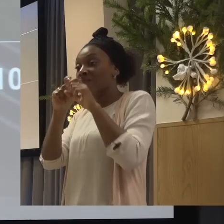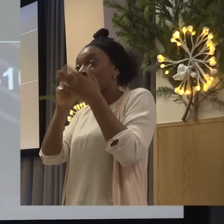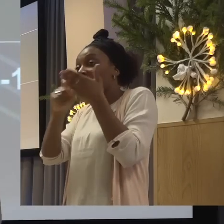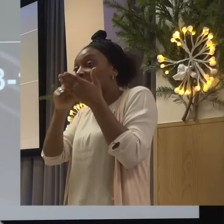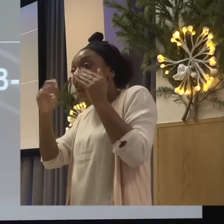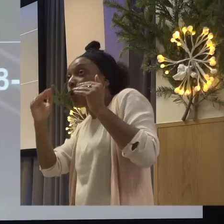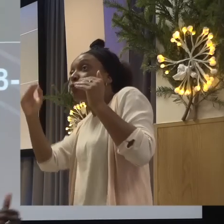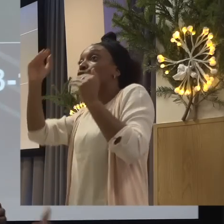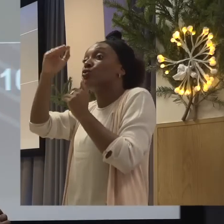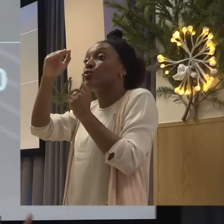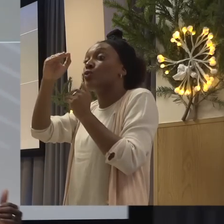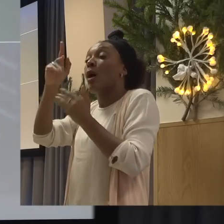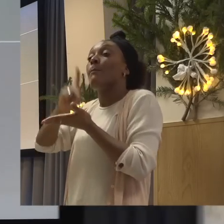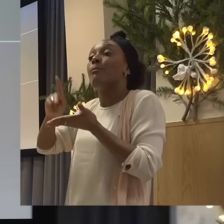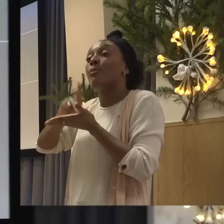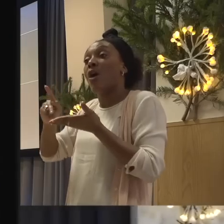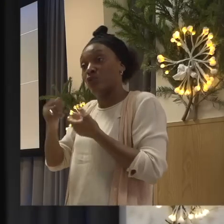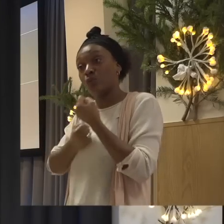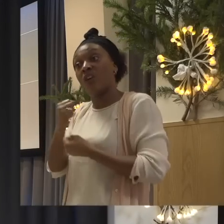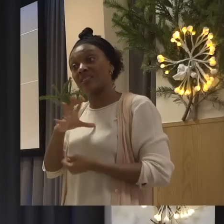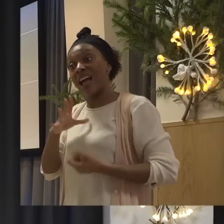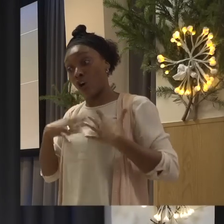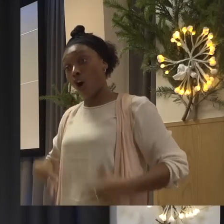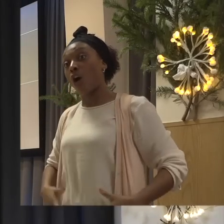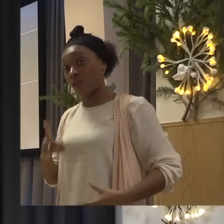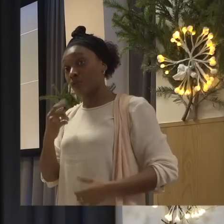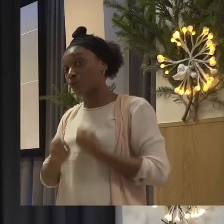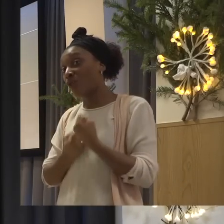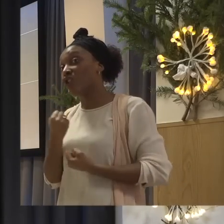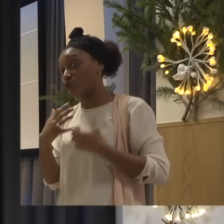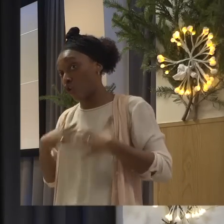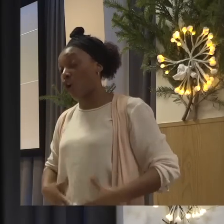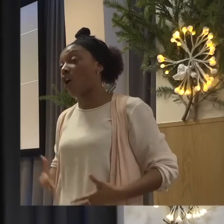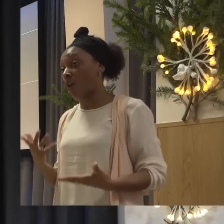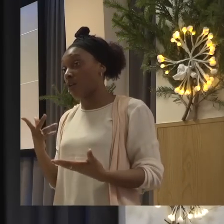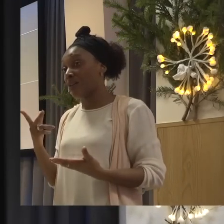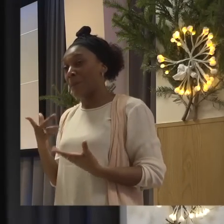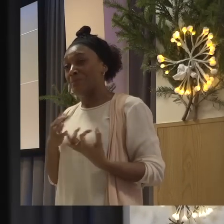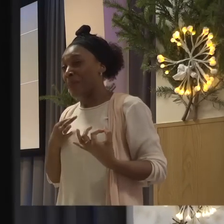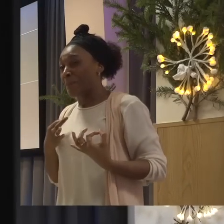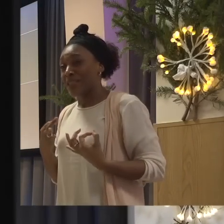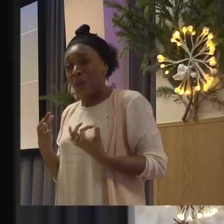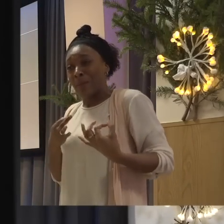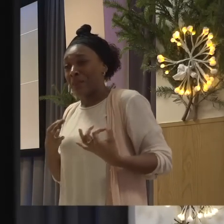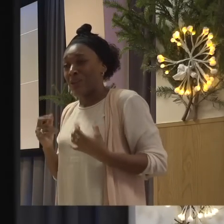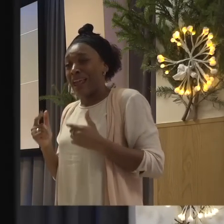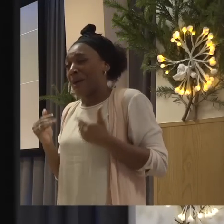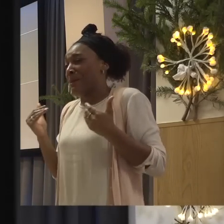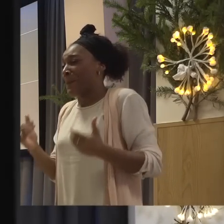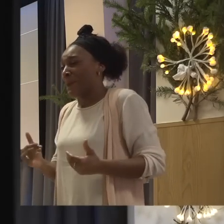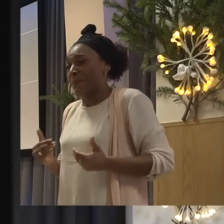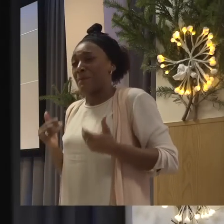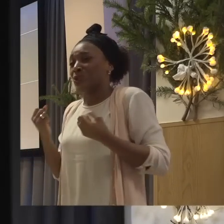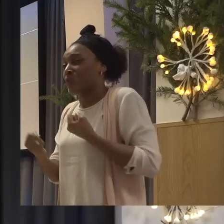pouvez voir que Paul avait une souffrance physique qui était là, qui était permanente, qui était présente,